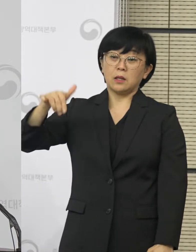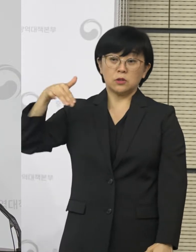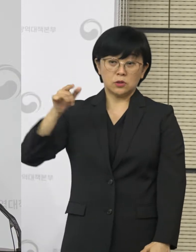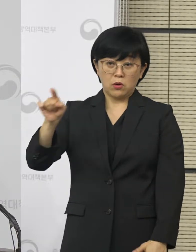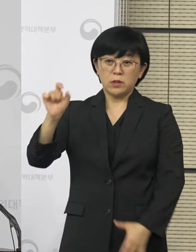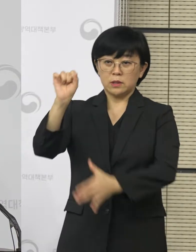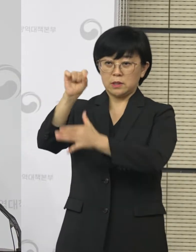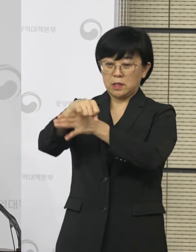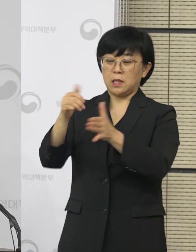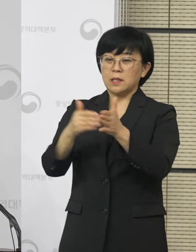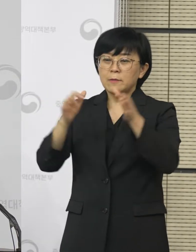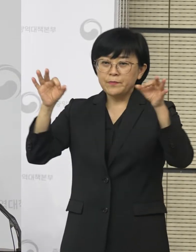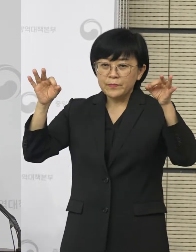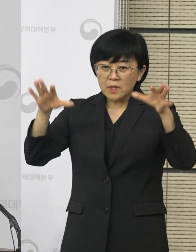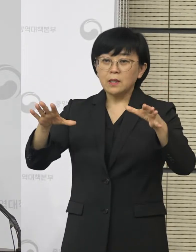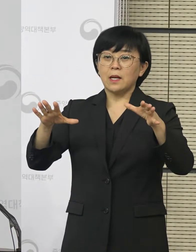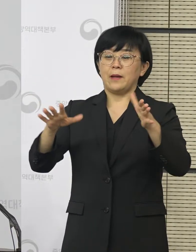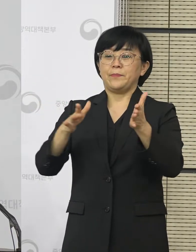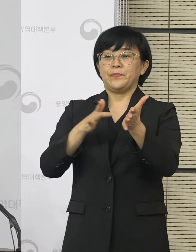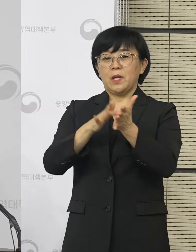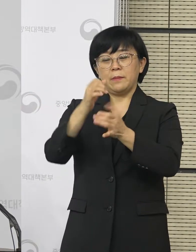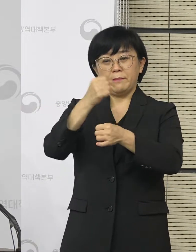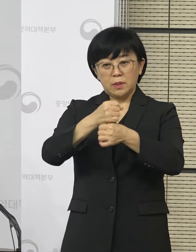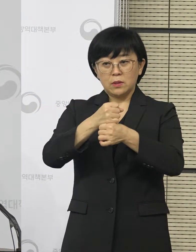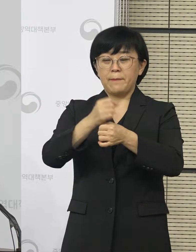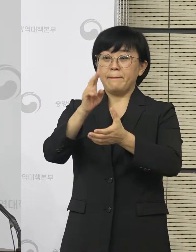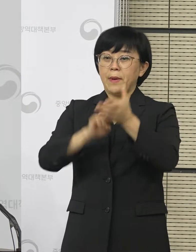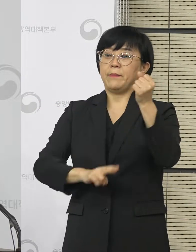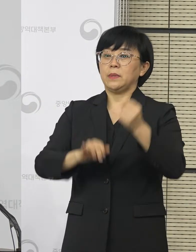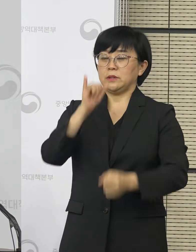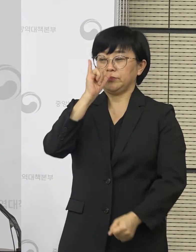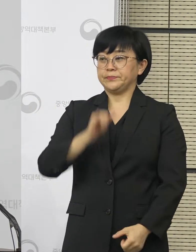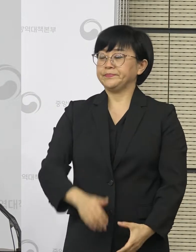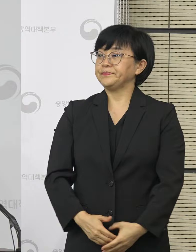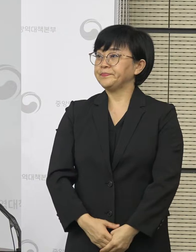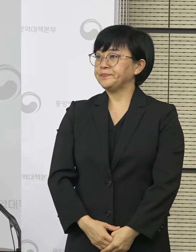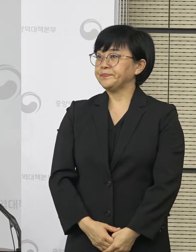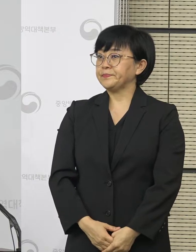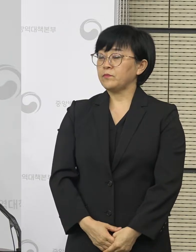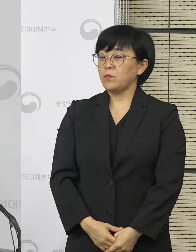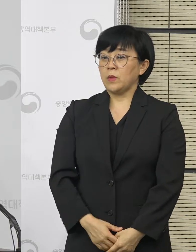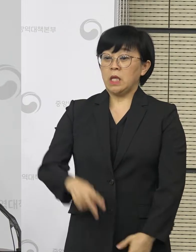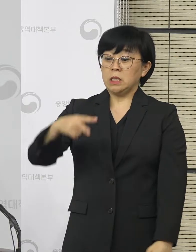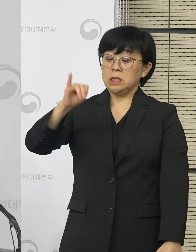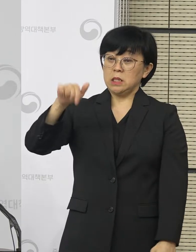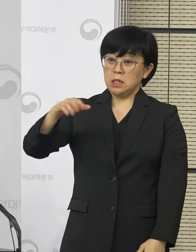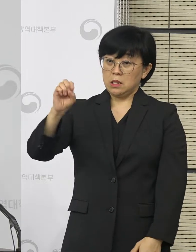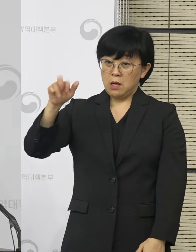식약처장이 승인하여 한시적으로 제조, 판매, 사용을 할 수 있는 그런 제도입니다.